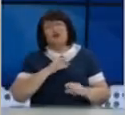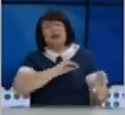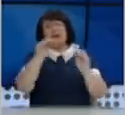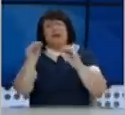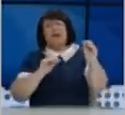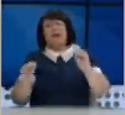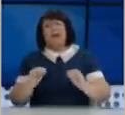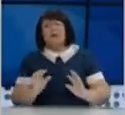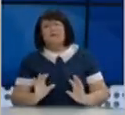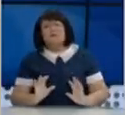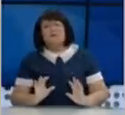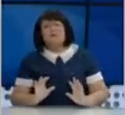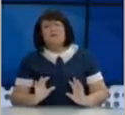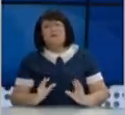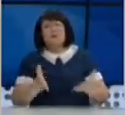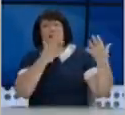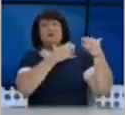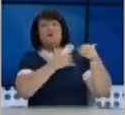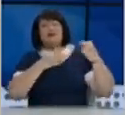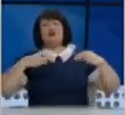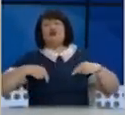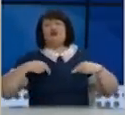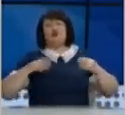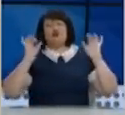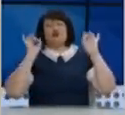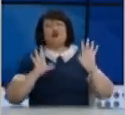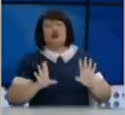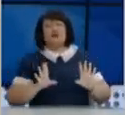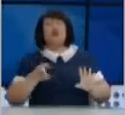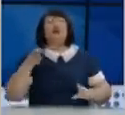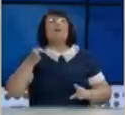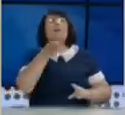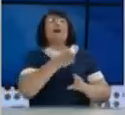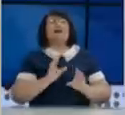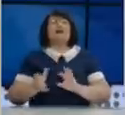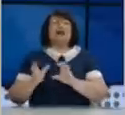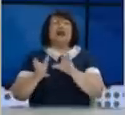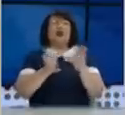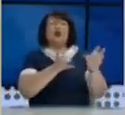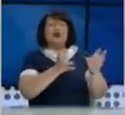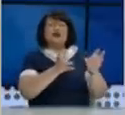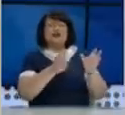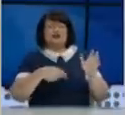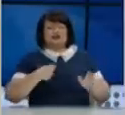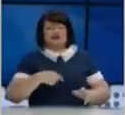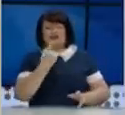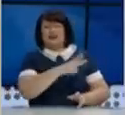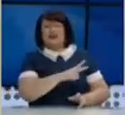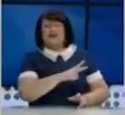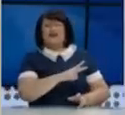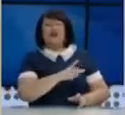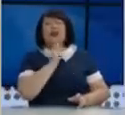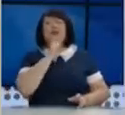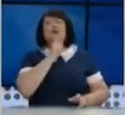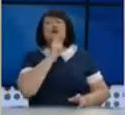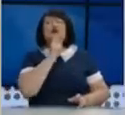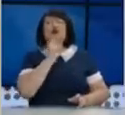θέσεις. Ενώ ο αρμόδιος υπουργός γυρνά στα κανάλια και συμπεριφέρεται ως